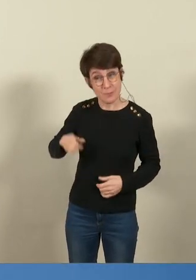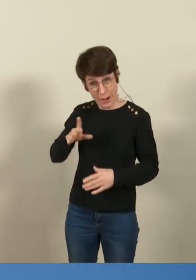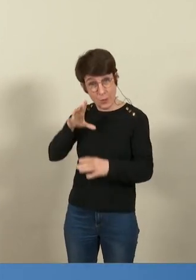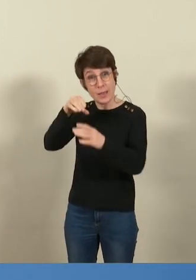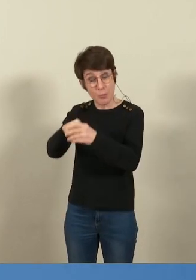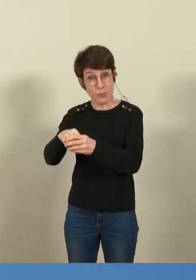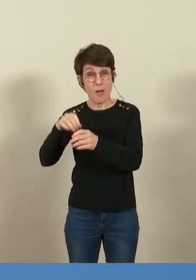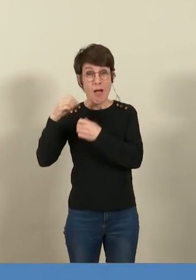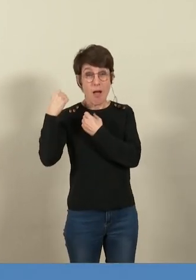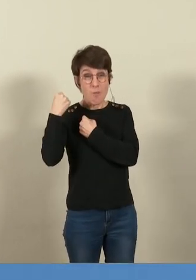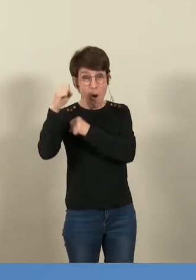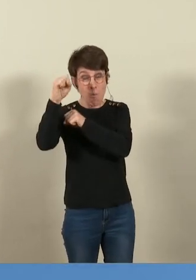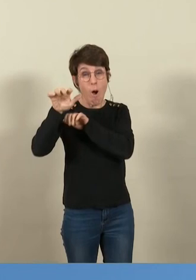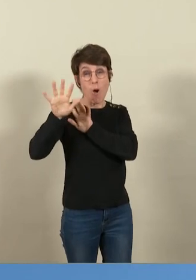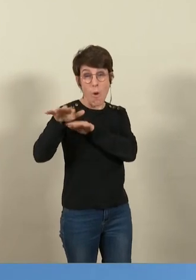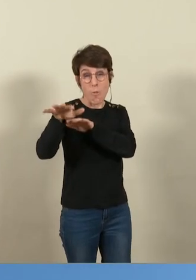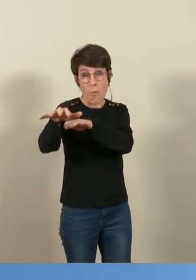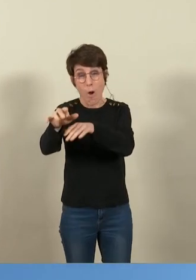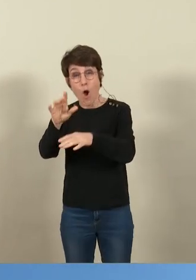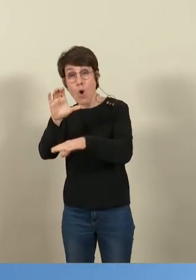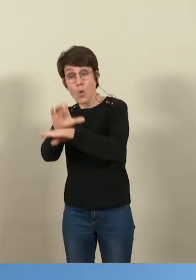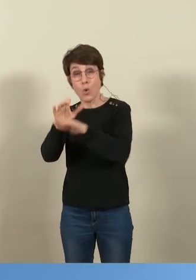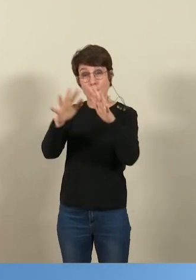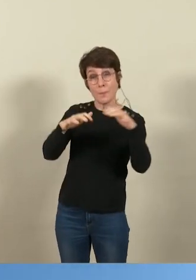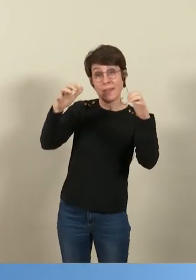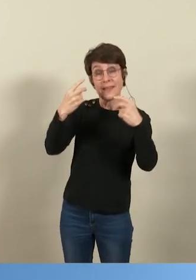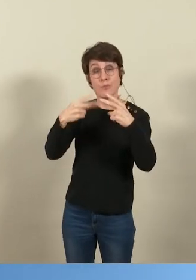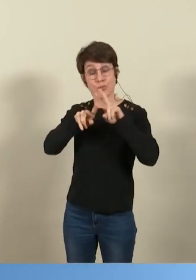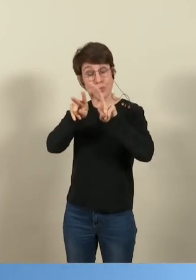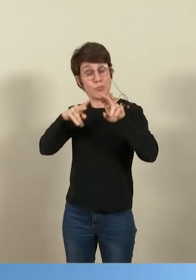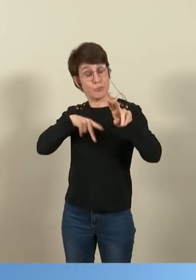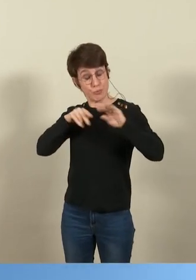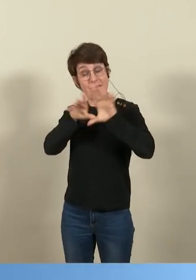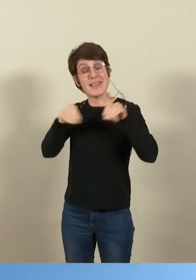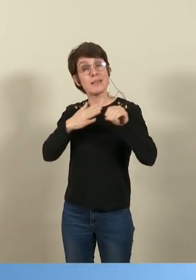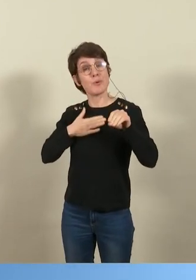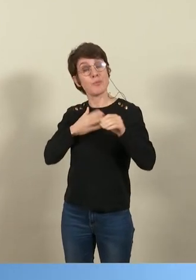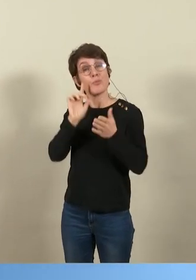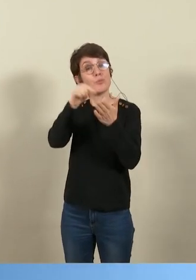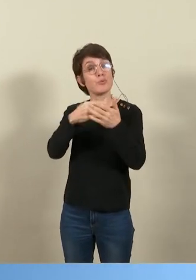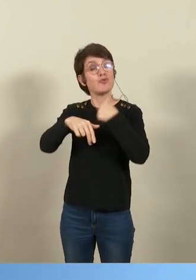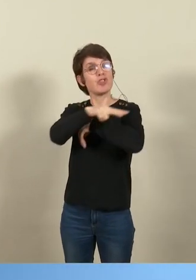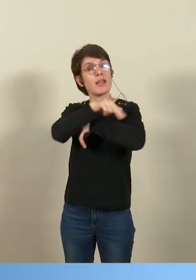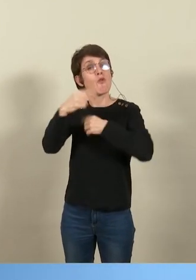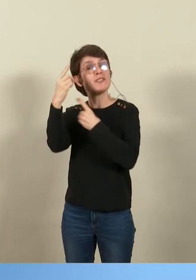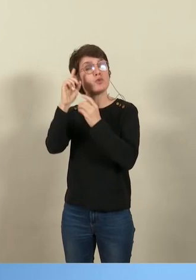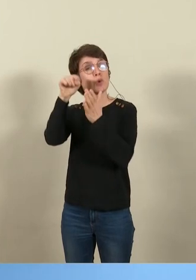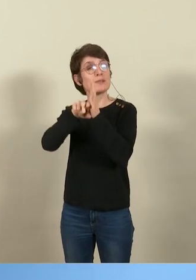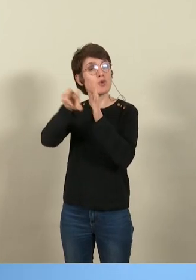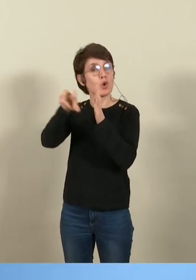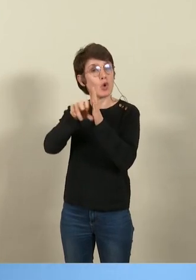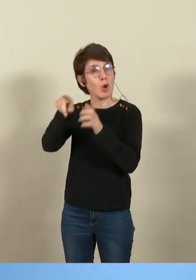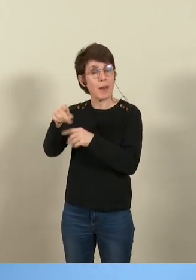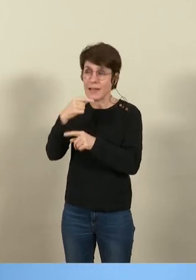tenté d'empêcher le meeting de présentation du programme de mon équipe euh à l'office du tourisme de Grenoble donc un